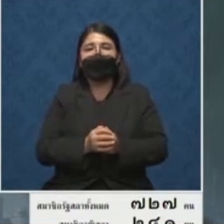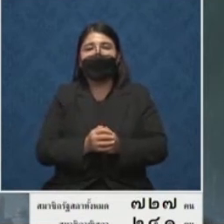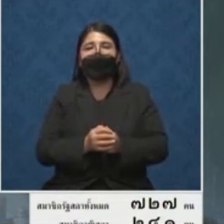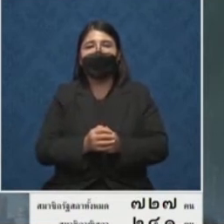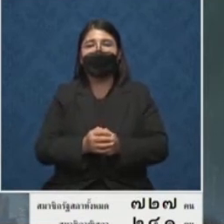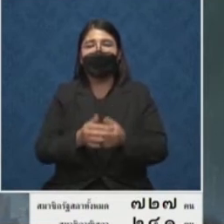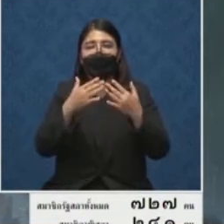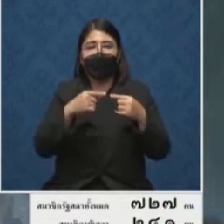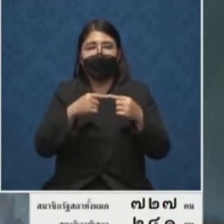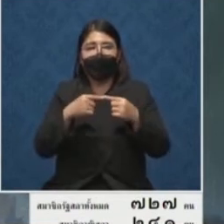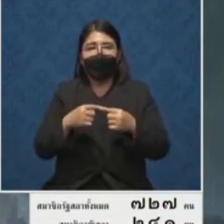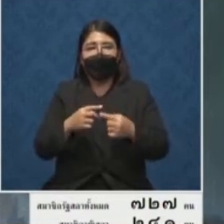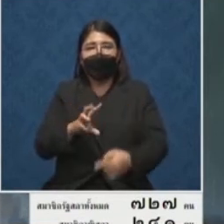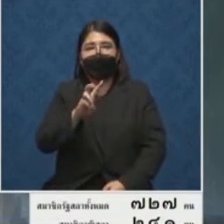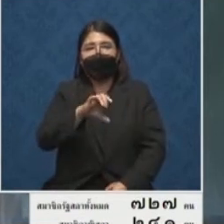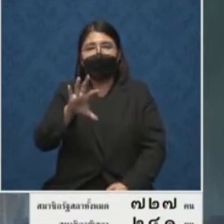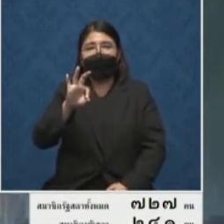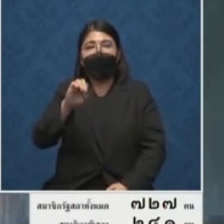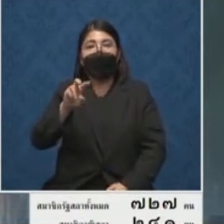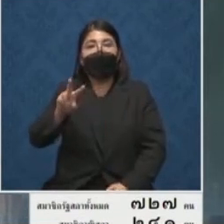หลักการ4ไม่รับหลักการครับ